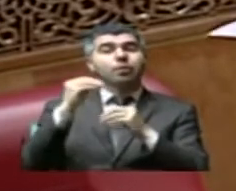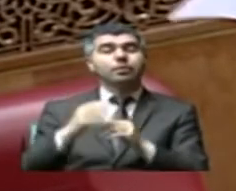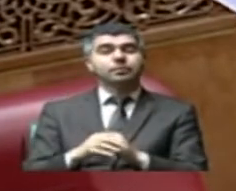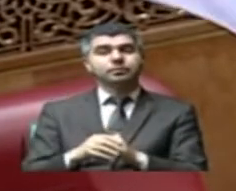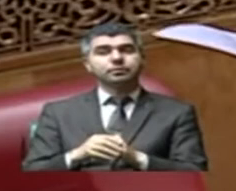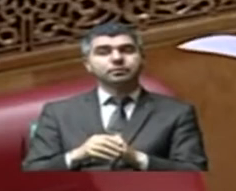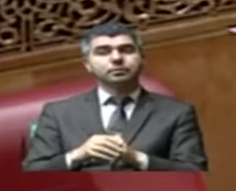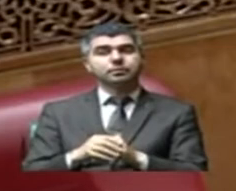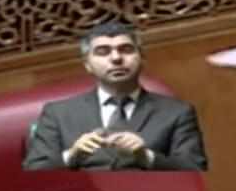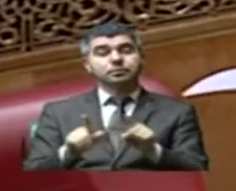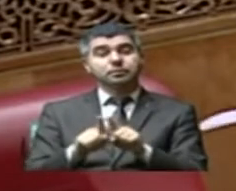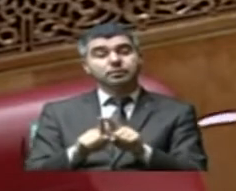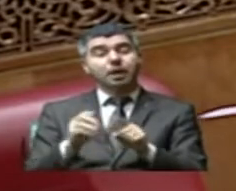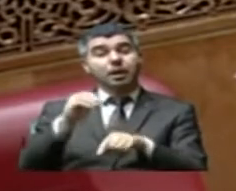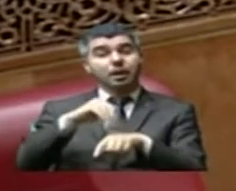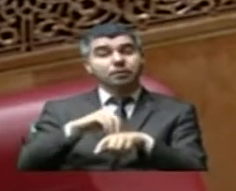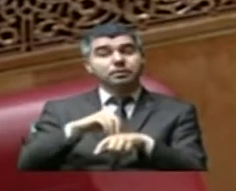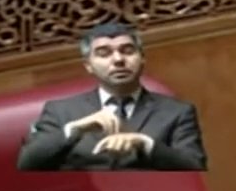هو شق مالي، لكن كاين شق اللي مرتبط